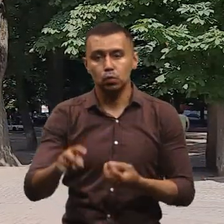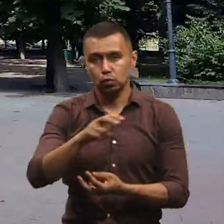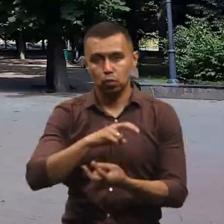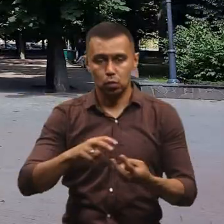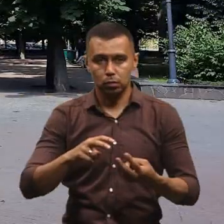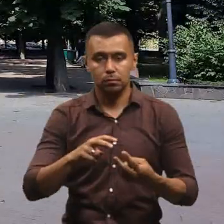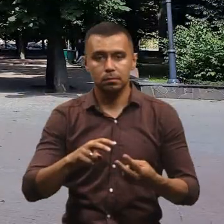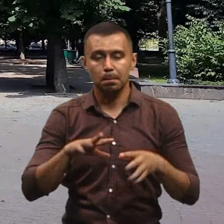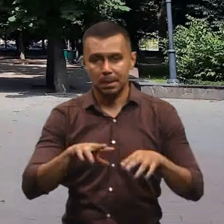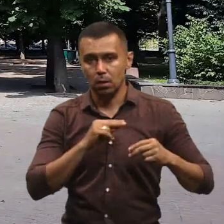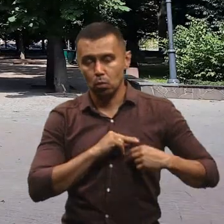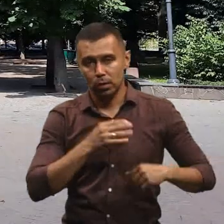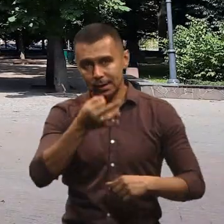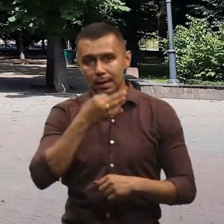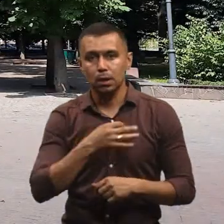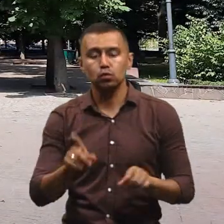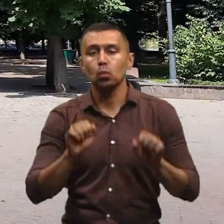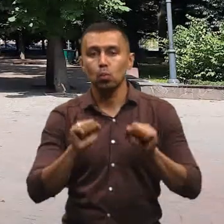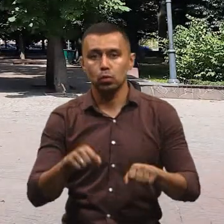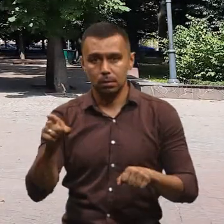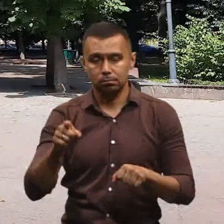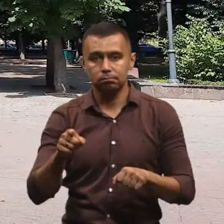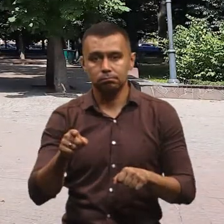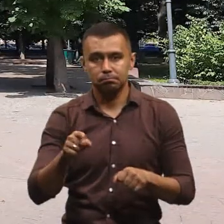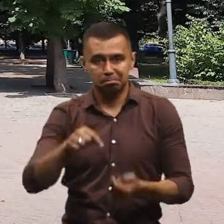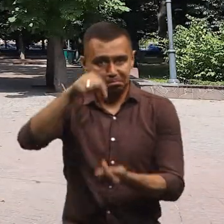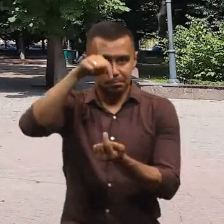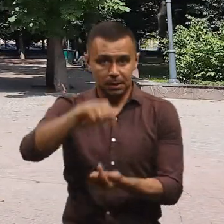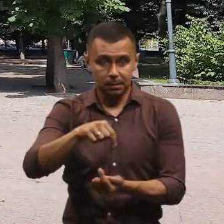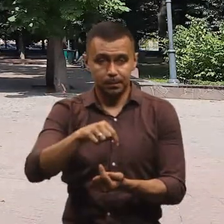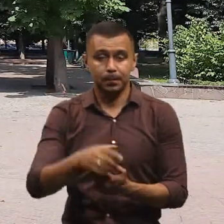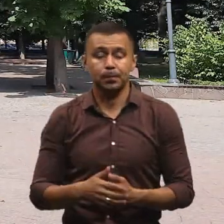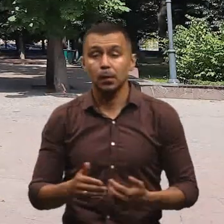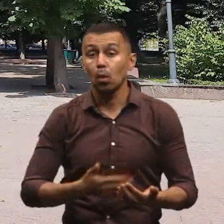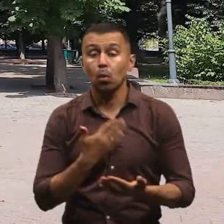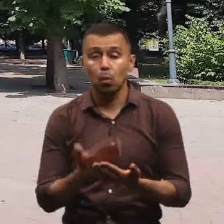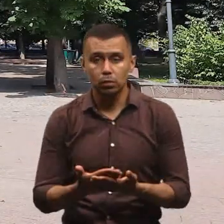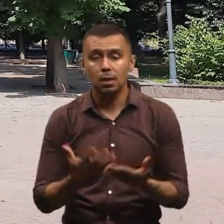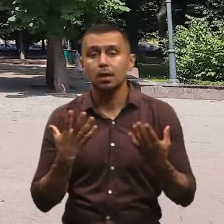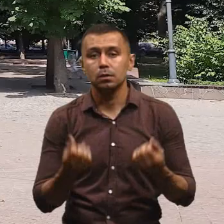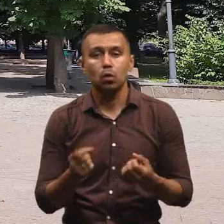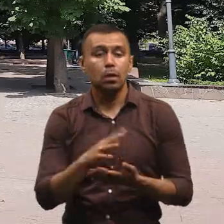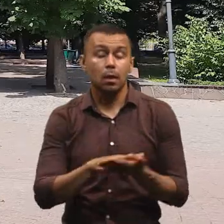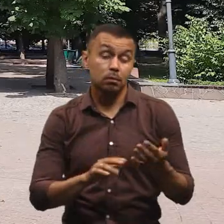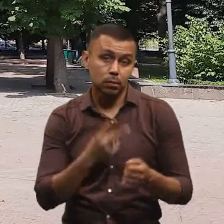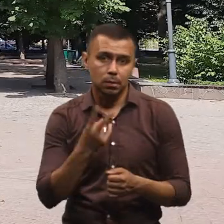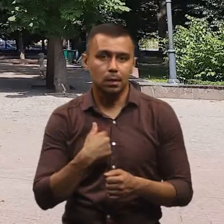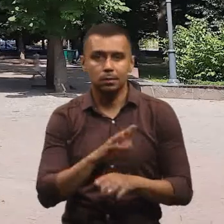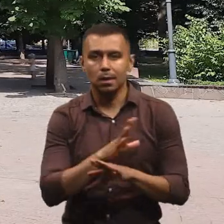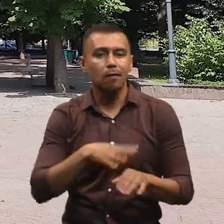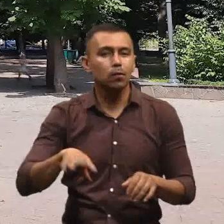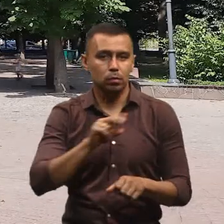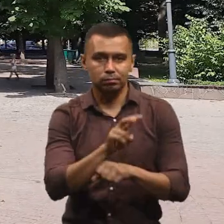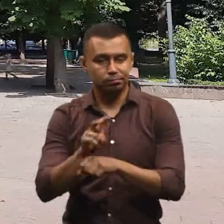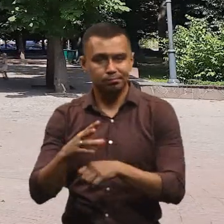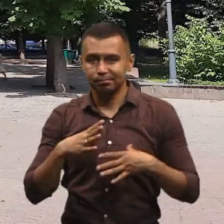вакансії сказали що можу їм підійти Ну ще що далі подивимось Я ще не всюди